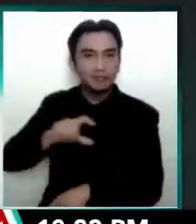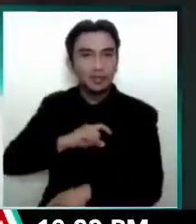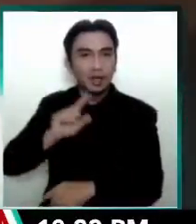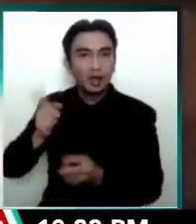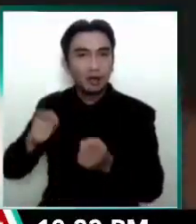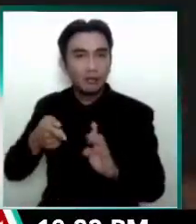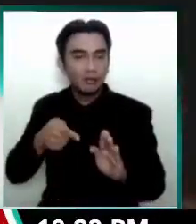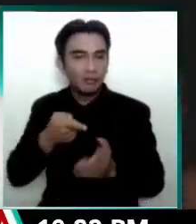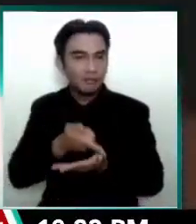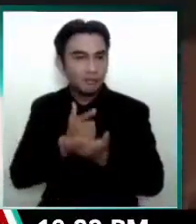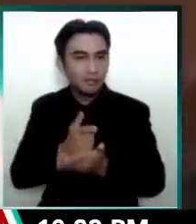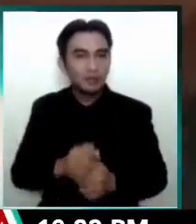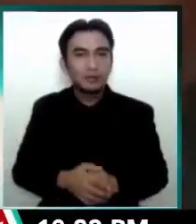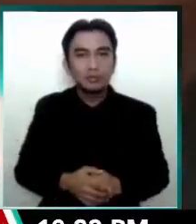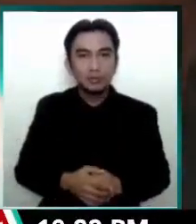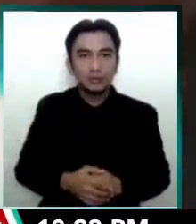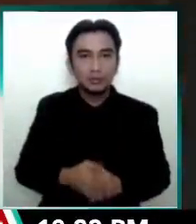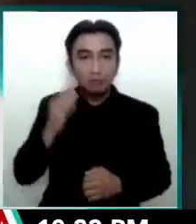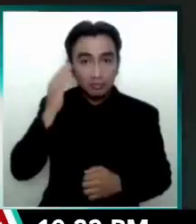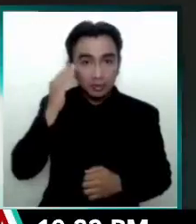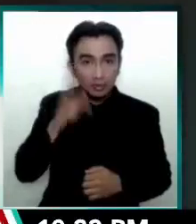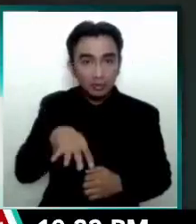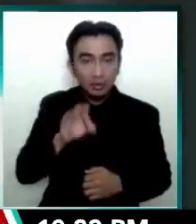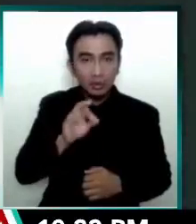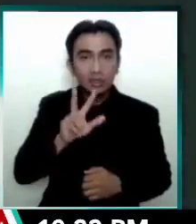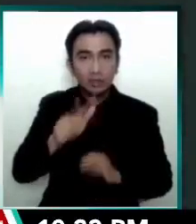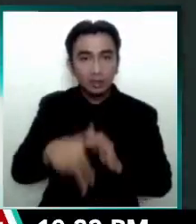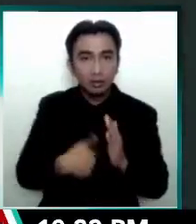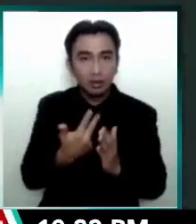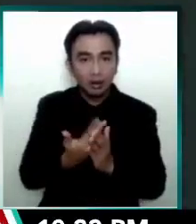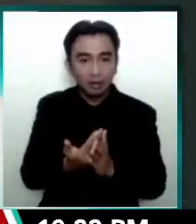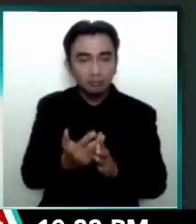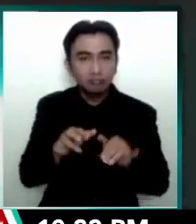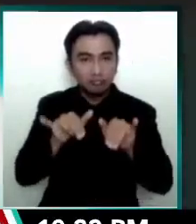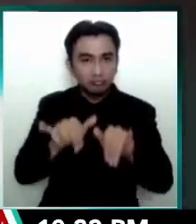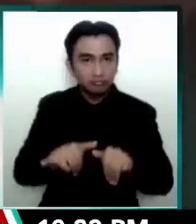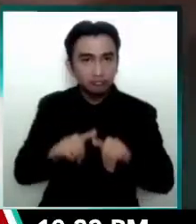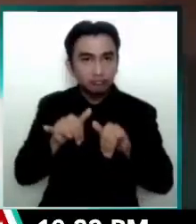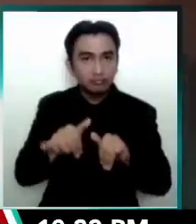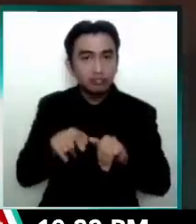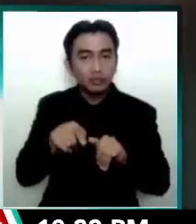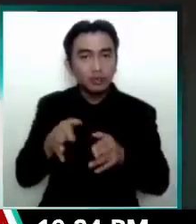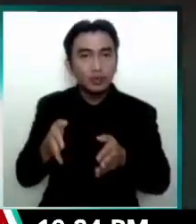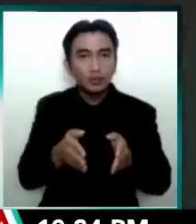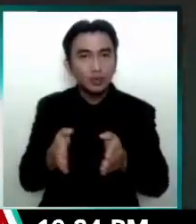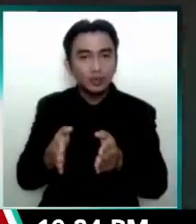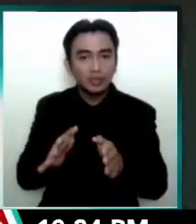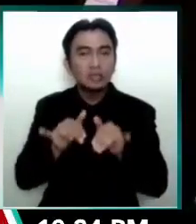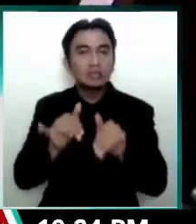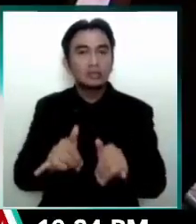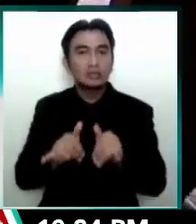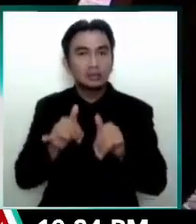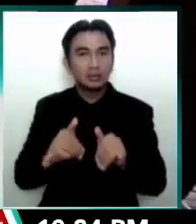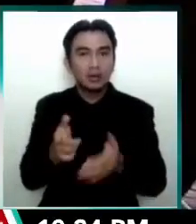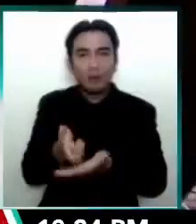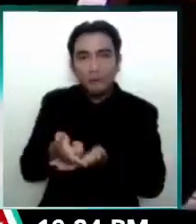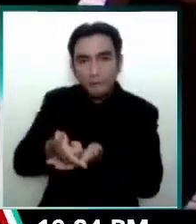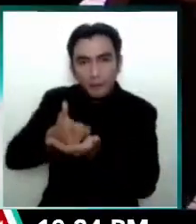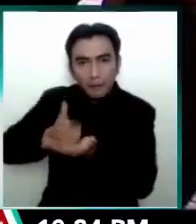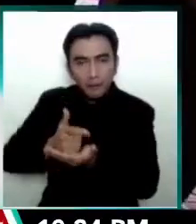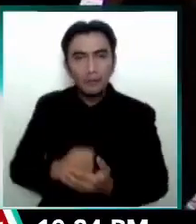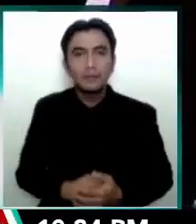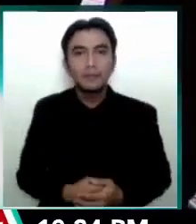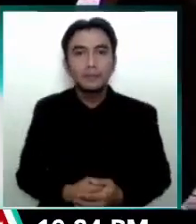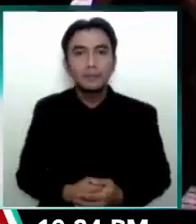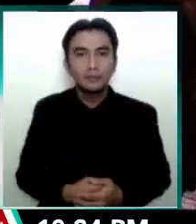inabot pa ng 3 oras bago na iahon ng anak sa ilog kung saan siya iniwan ng mga pulis matapos pagbabarilin. Ano po sa tingin nila